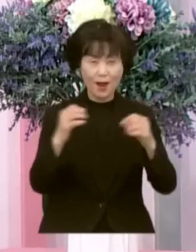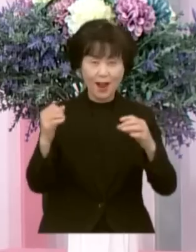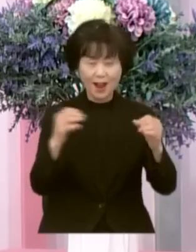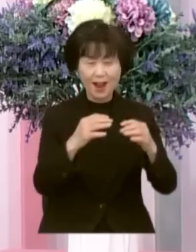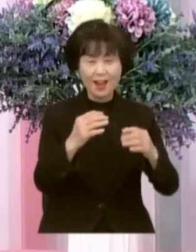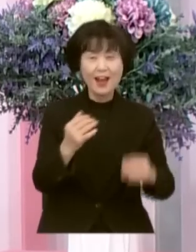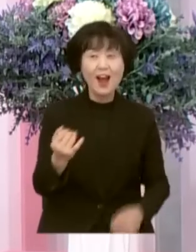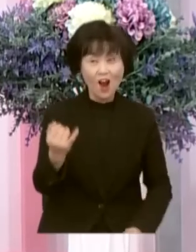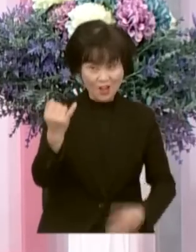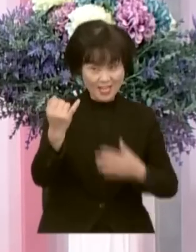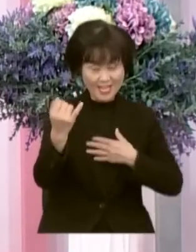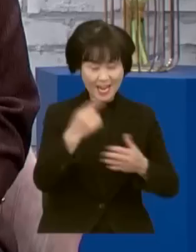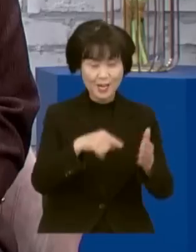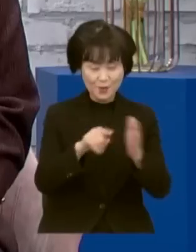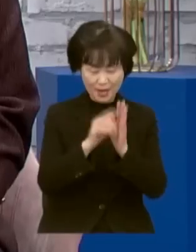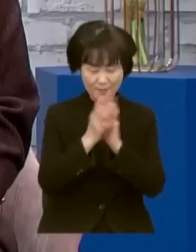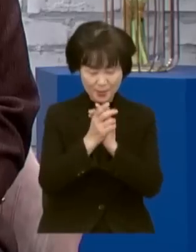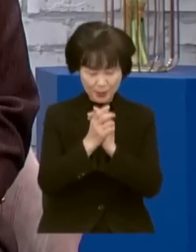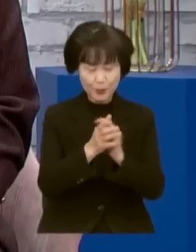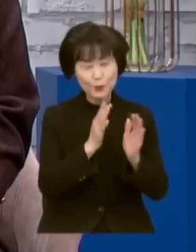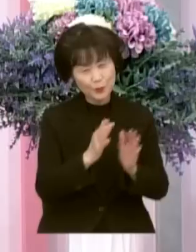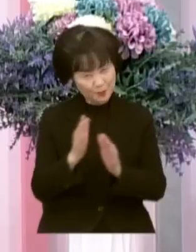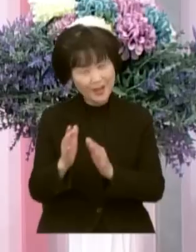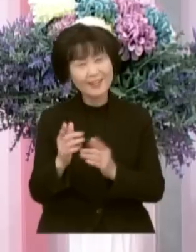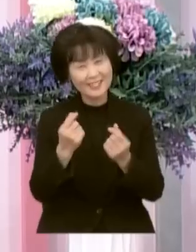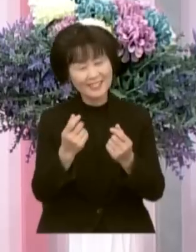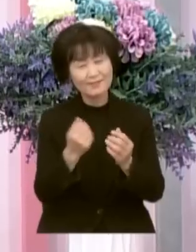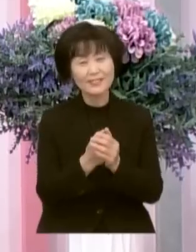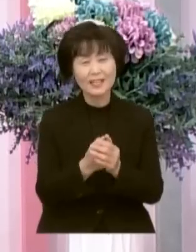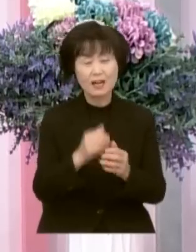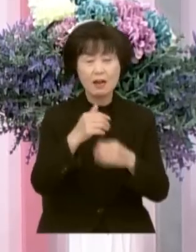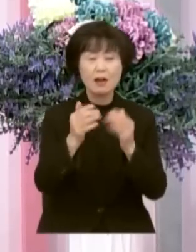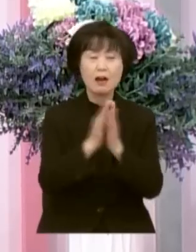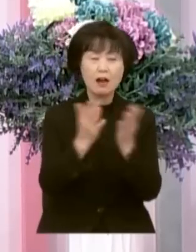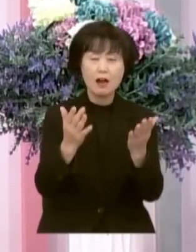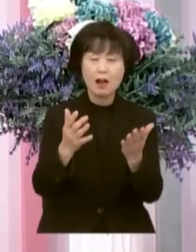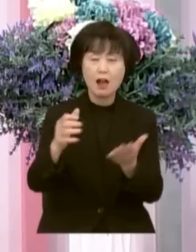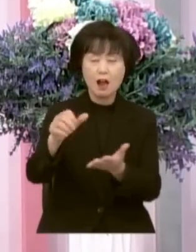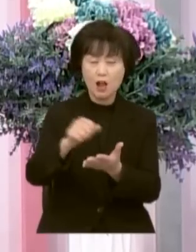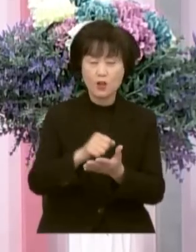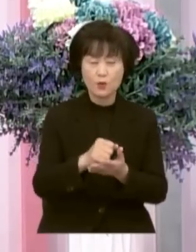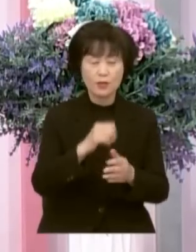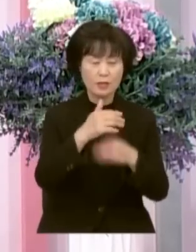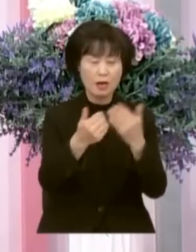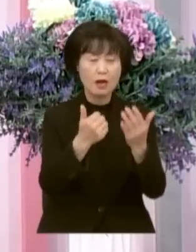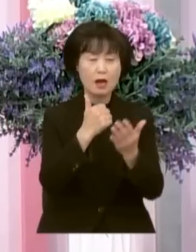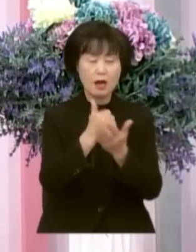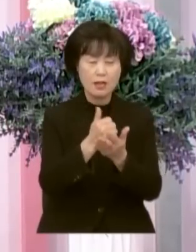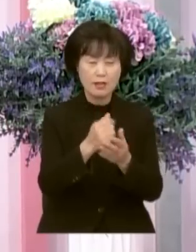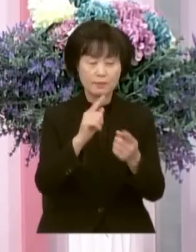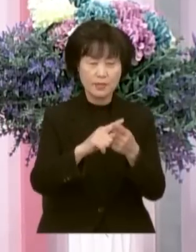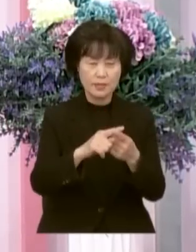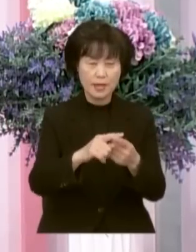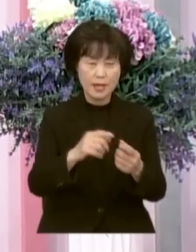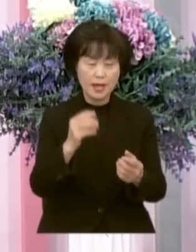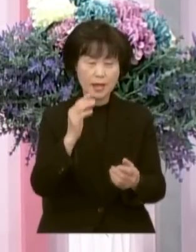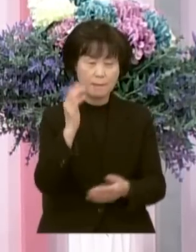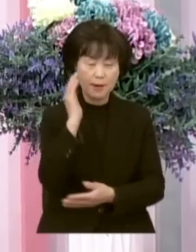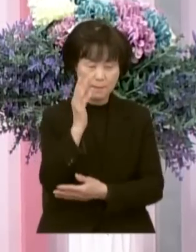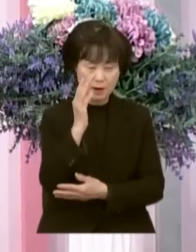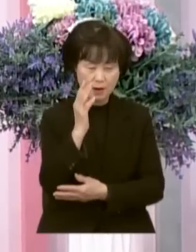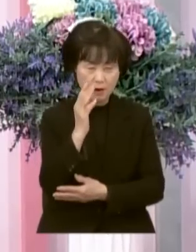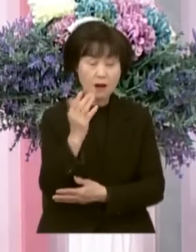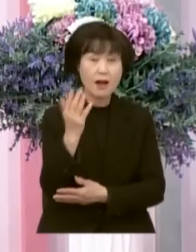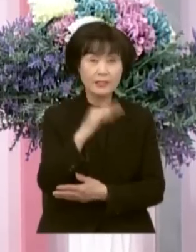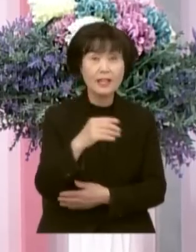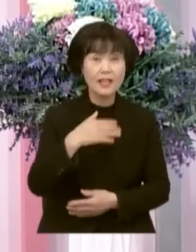한 거죠. 얼마나 기도를 했겠어요. 그리고 성경책 들고 와가지고는 이제 막 하나님 얘기를 막 이렇게 하는데 고등학교 때 만났던